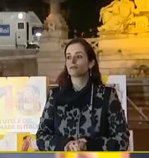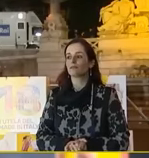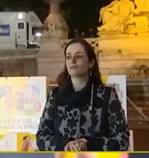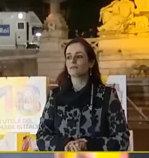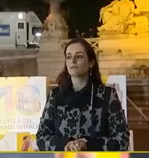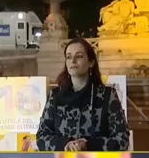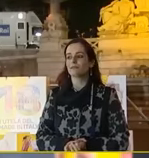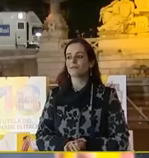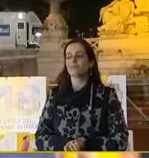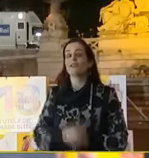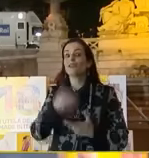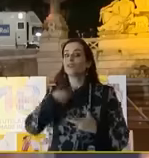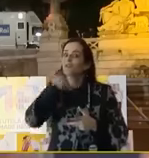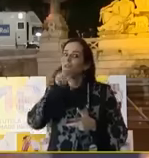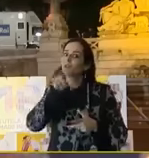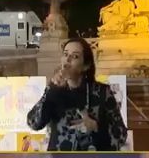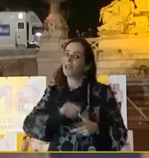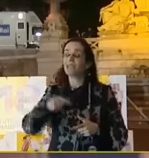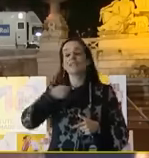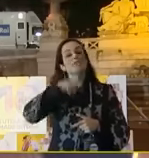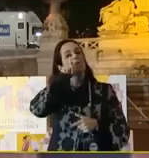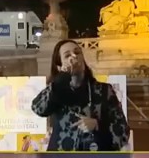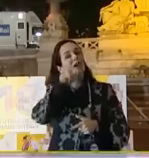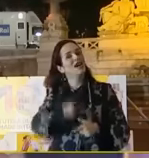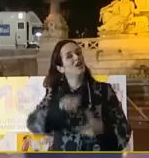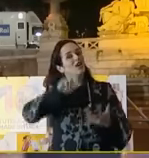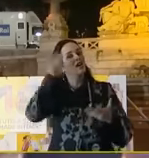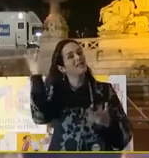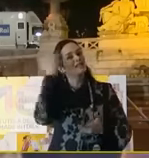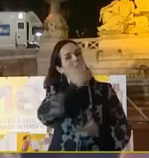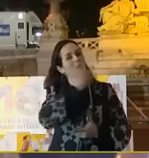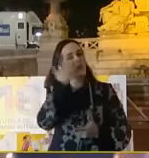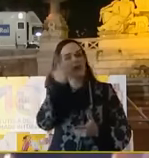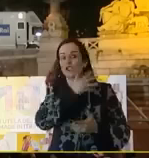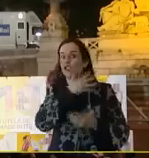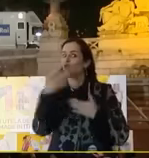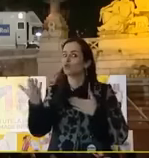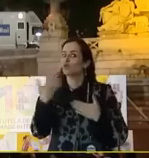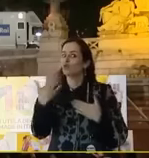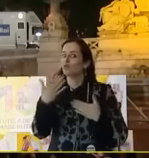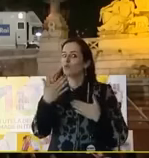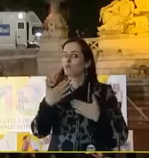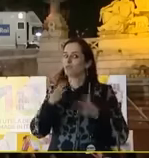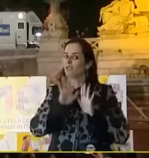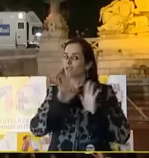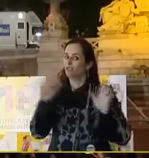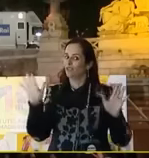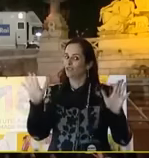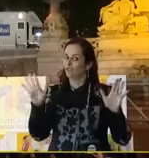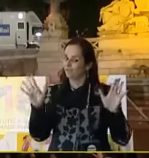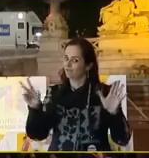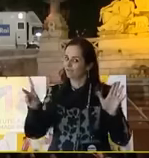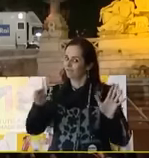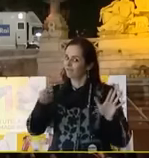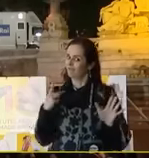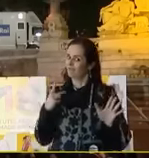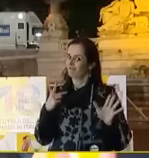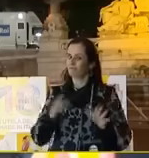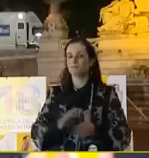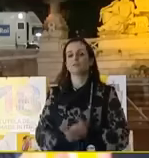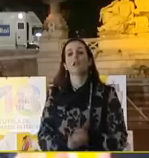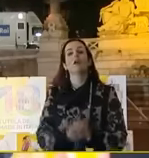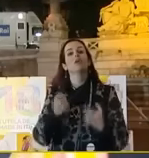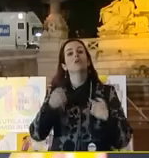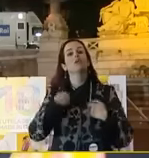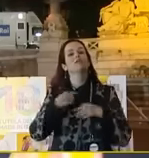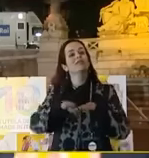su Repubblica. Bene, un attimo. Non mi sono mai tirato indietro, ho